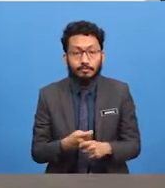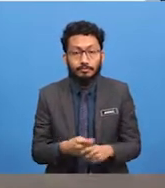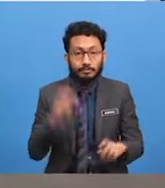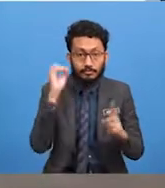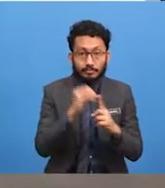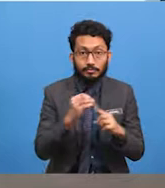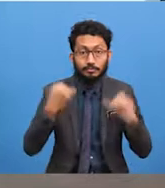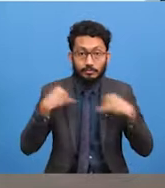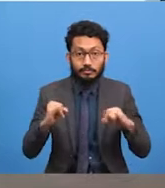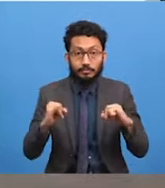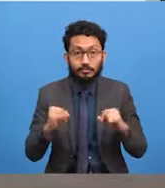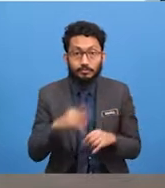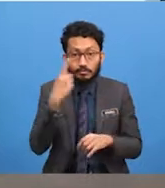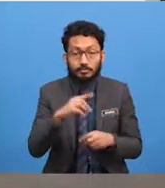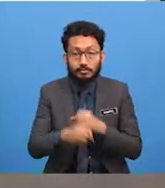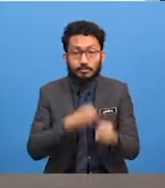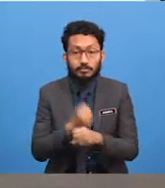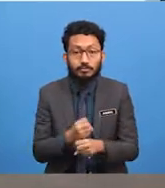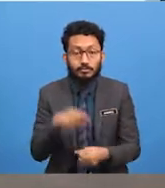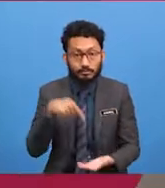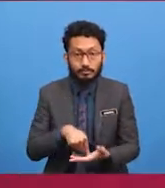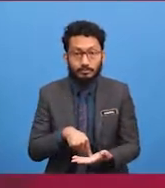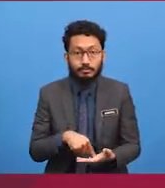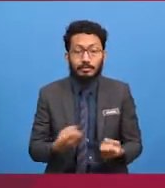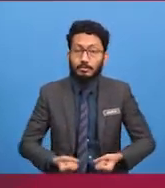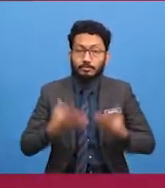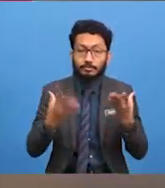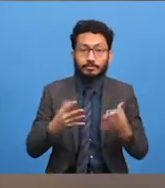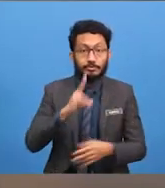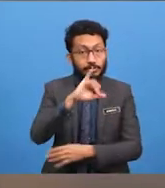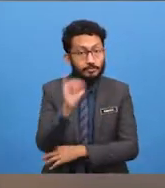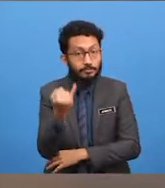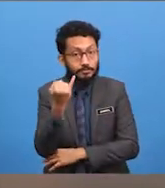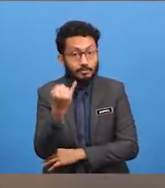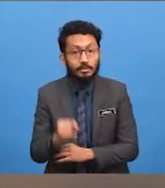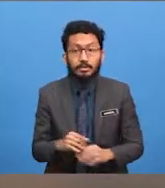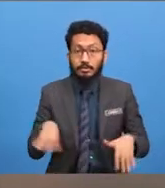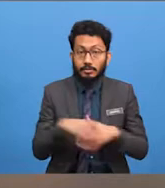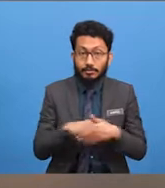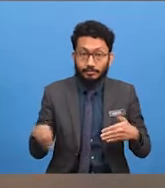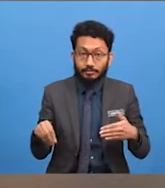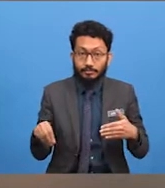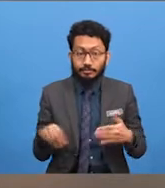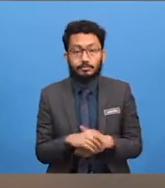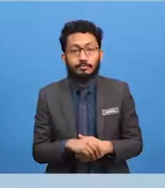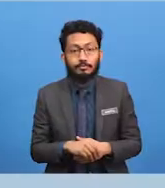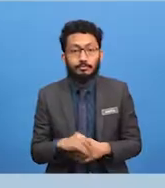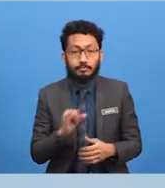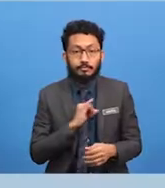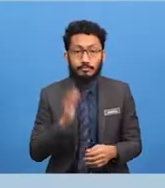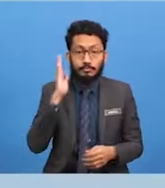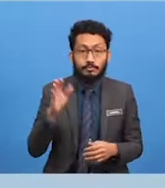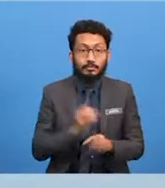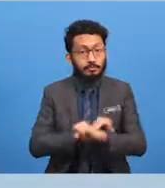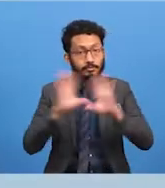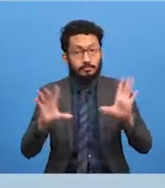jualan bagi tahun ini adalah sebanyak RM2 juta. Seterusnya, saya akan menerangkan langkah